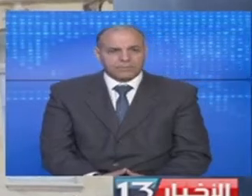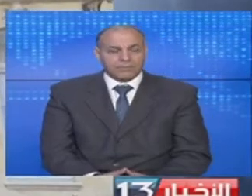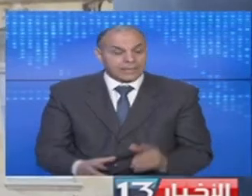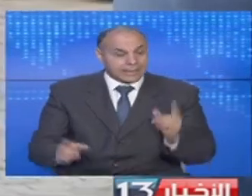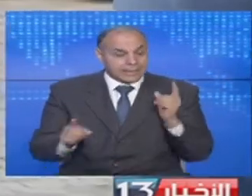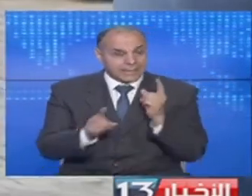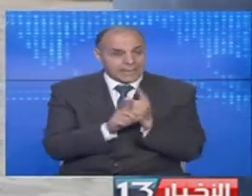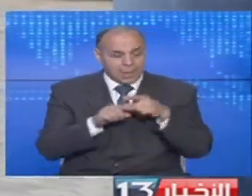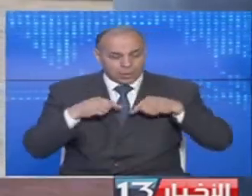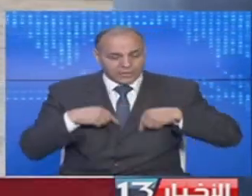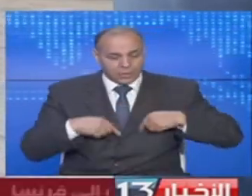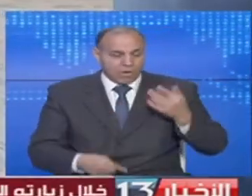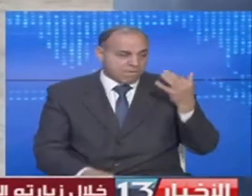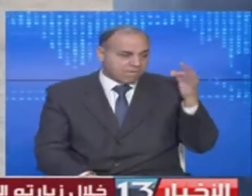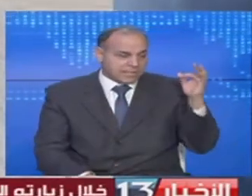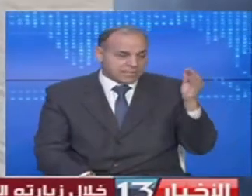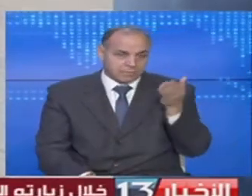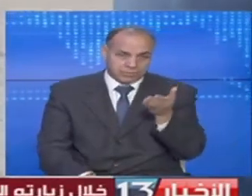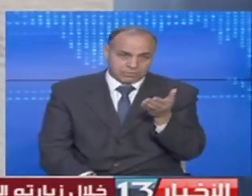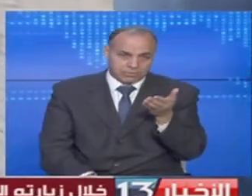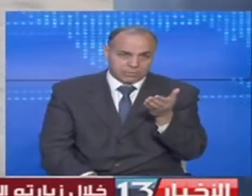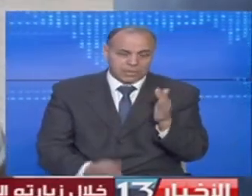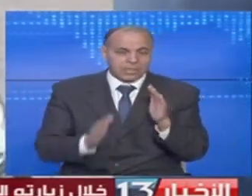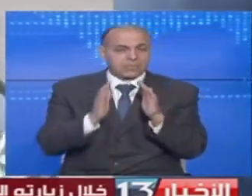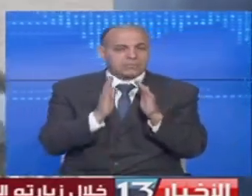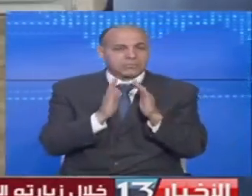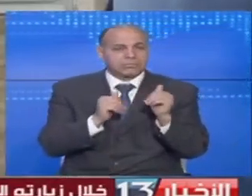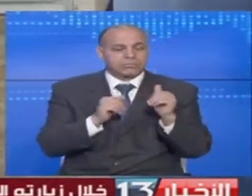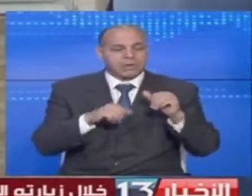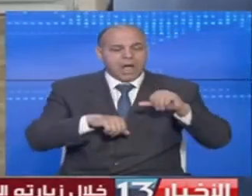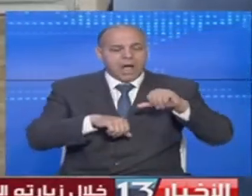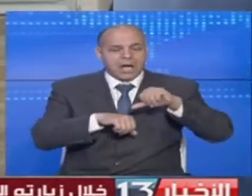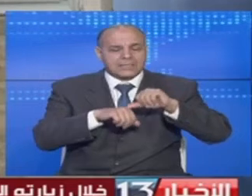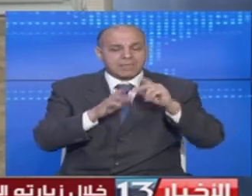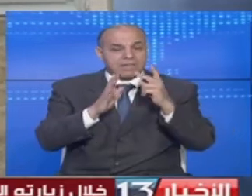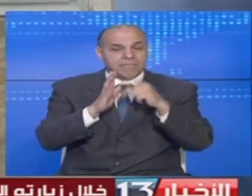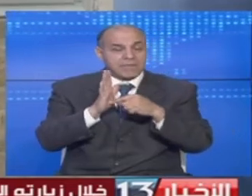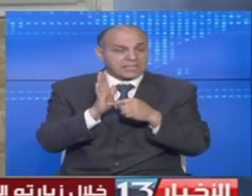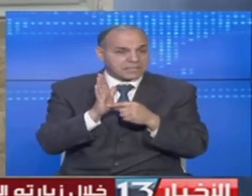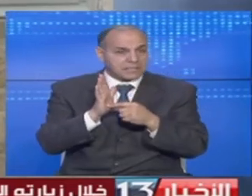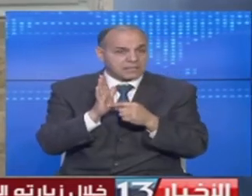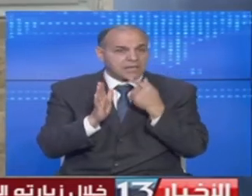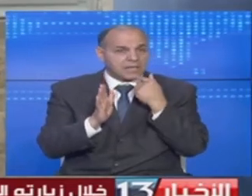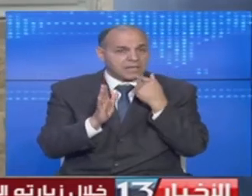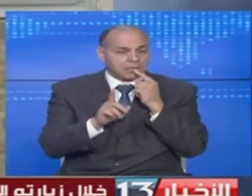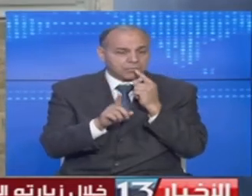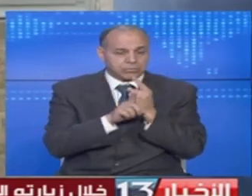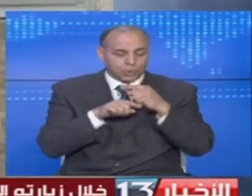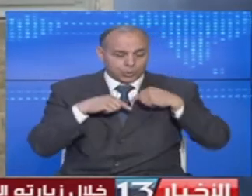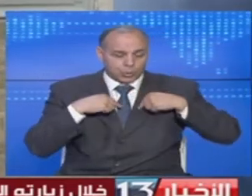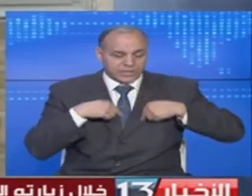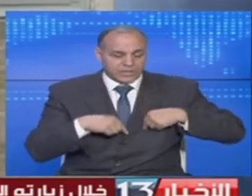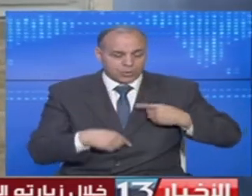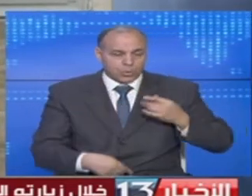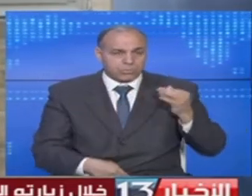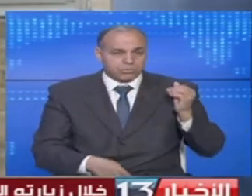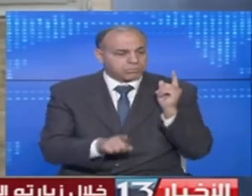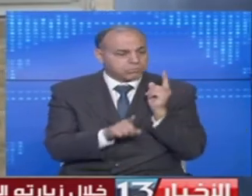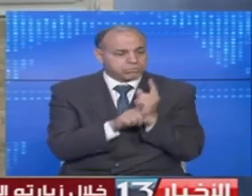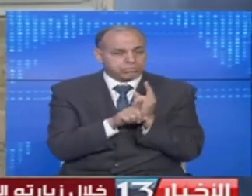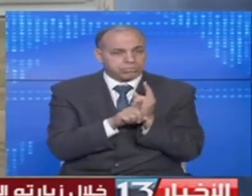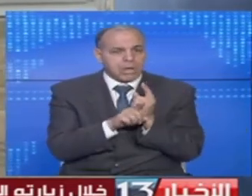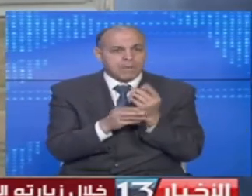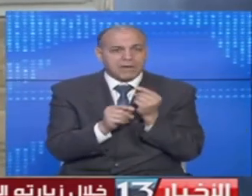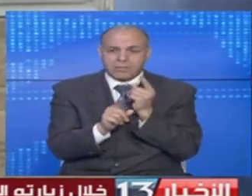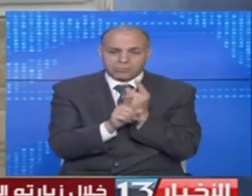بلقاء الوزير الأول الفرنسي جون كاستيكس في قصر ماتينيون بالعاصمة الفرنسية باريس، استهل رئيس الحكومة هشام المشيشي